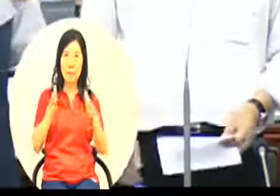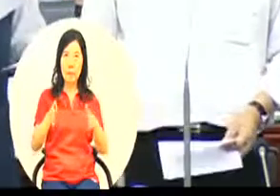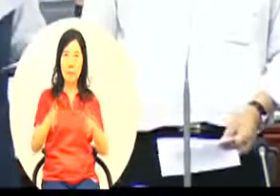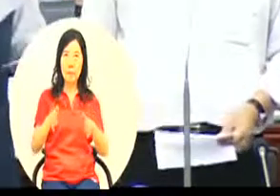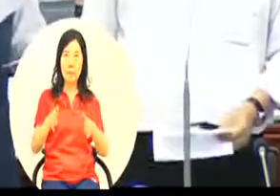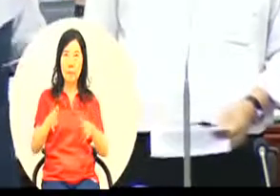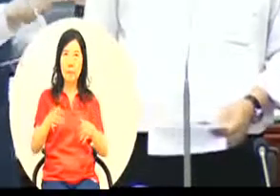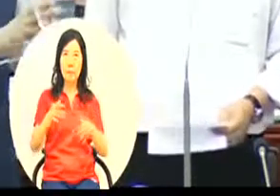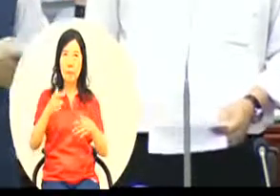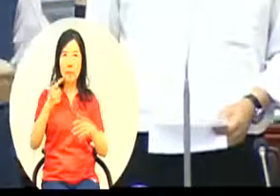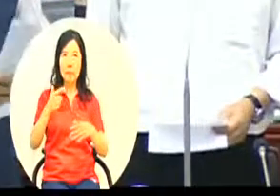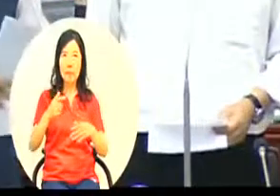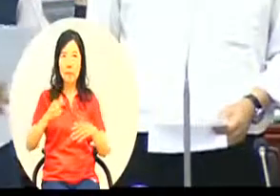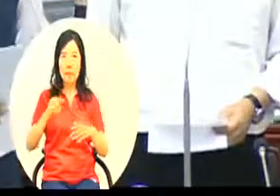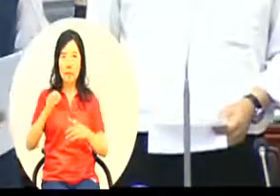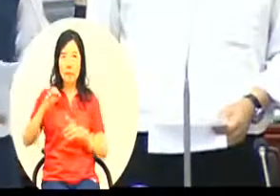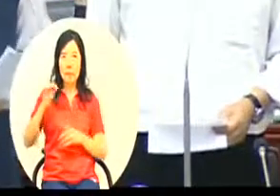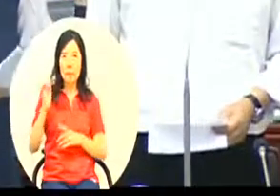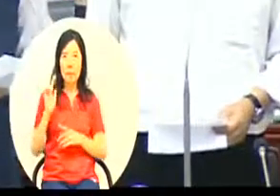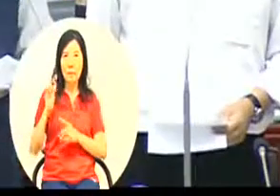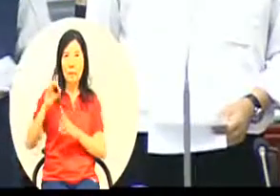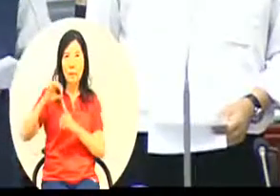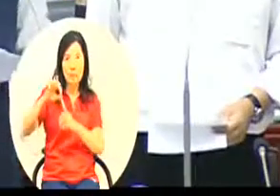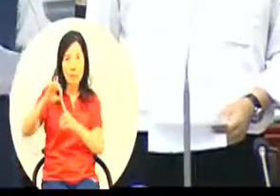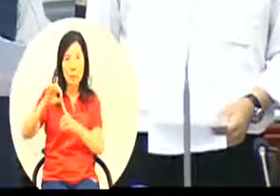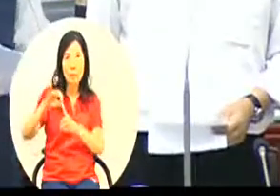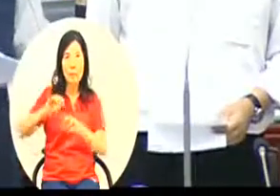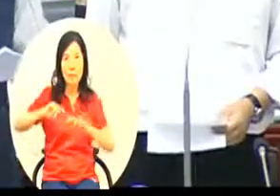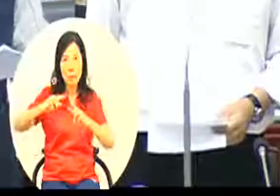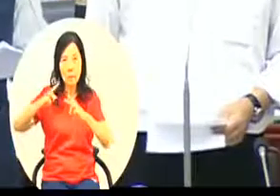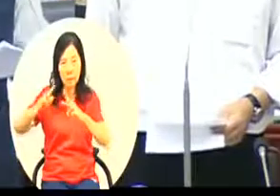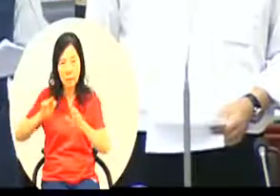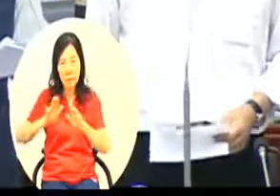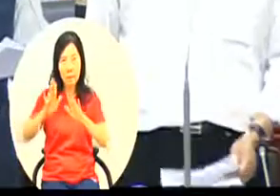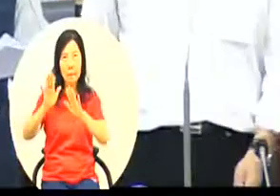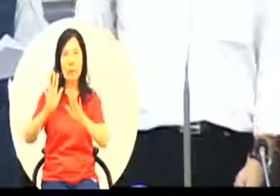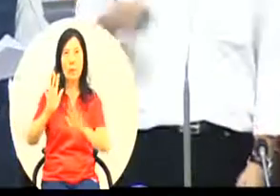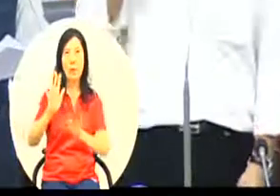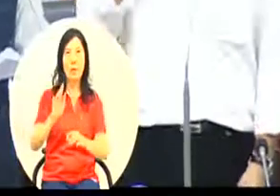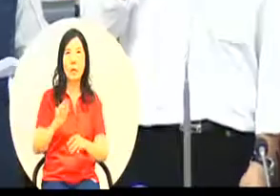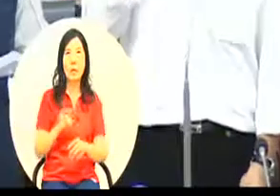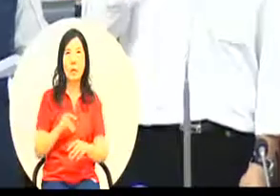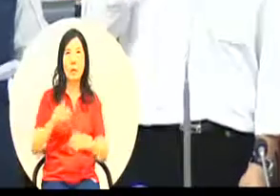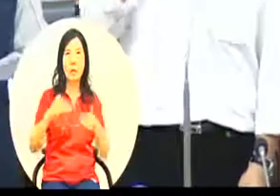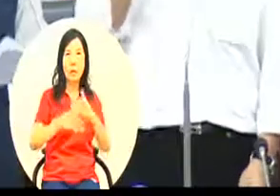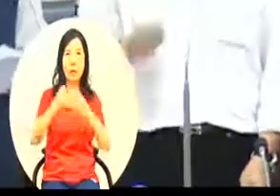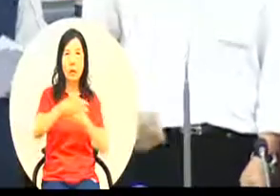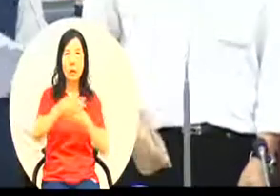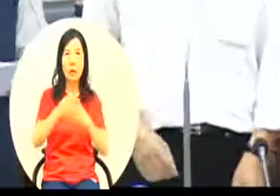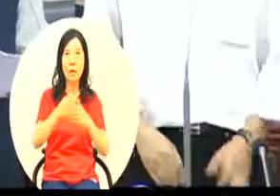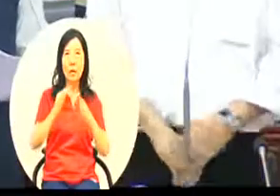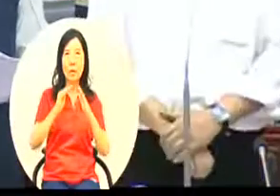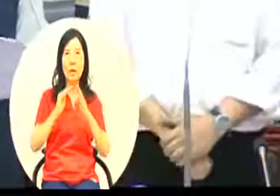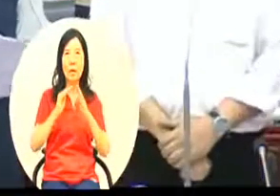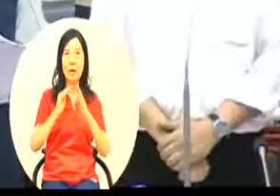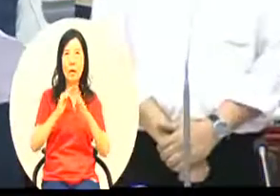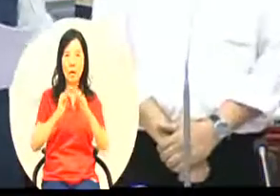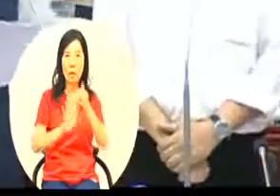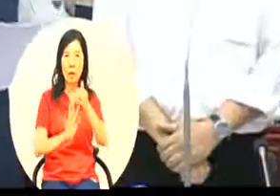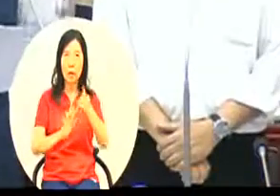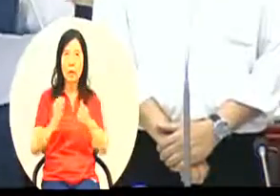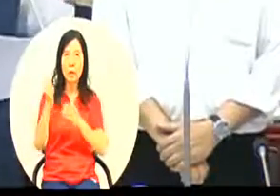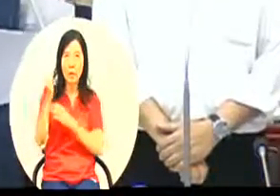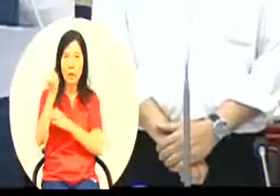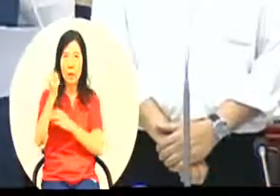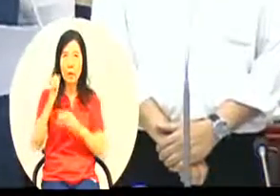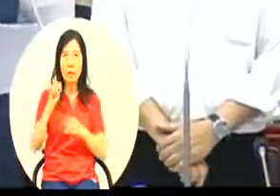慢慢改进这个公车候车亭已经有很大的进步，然后也非常感谢交通局市府这部分的那个努力。但